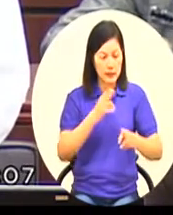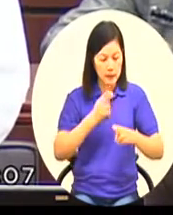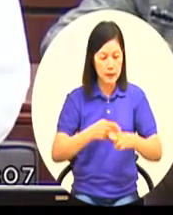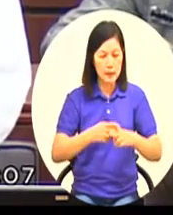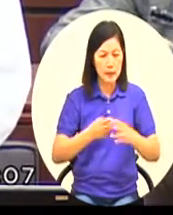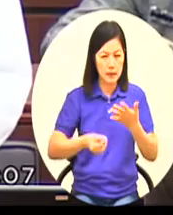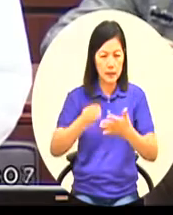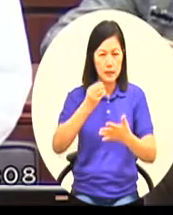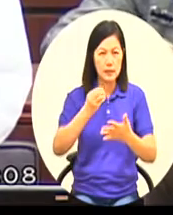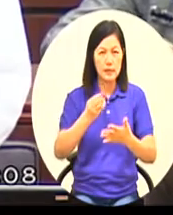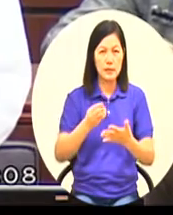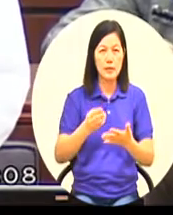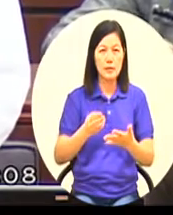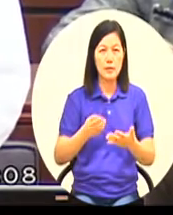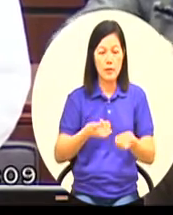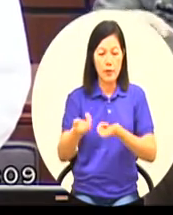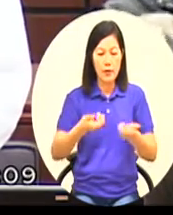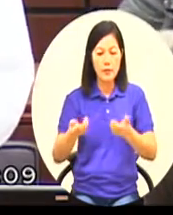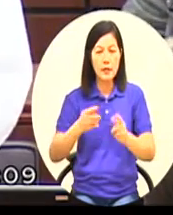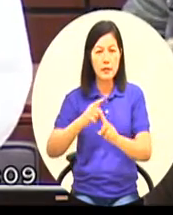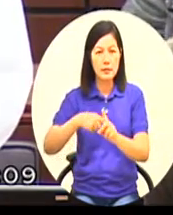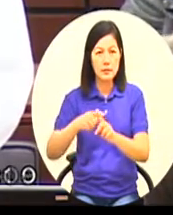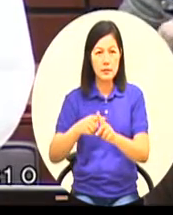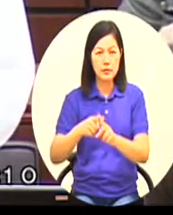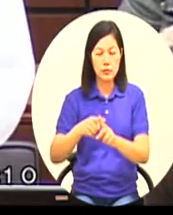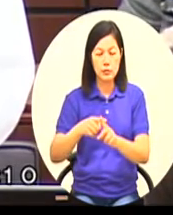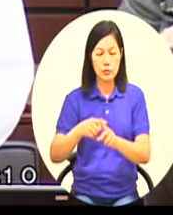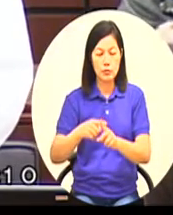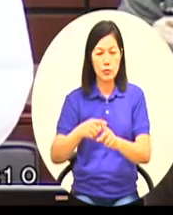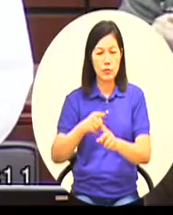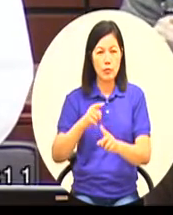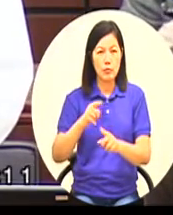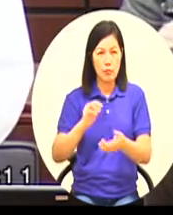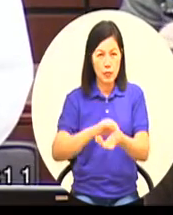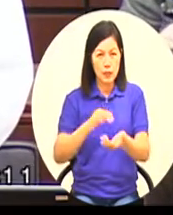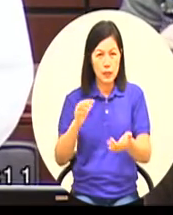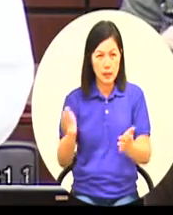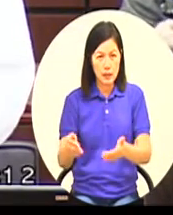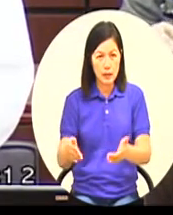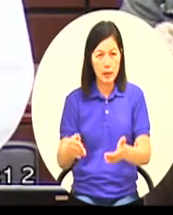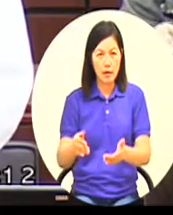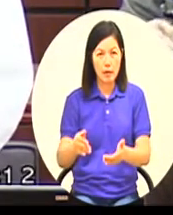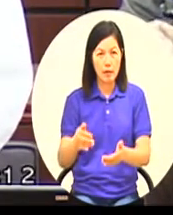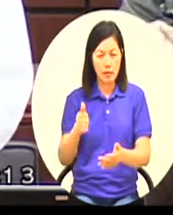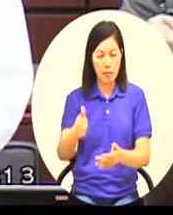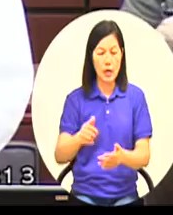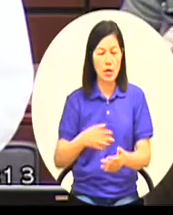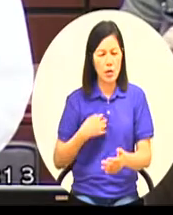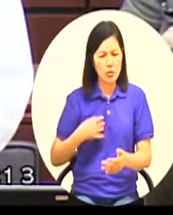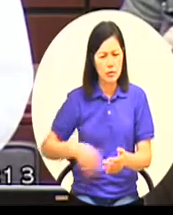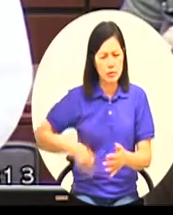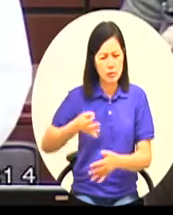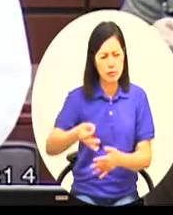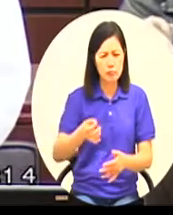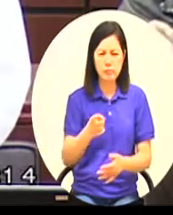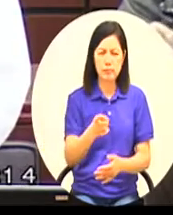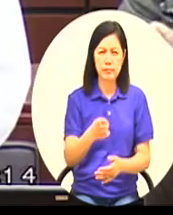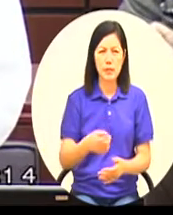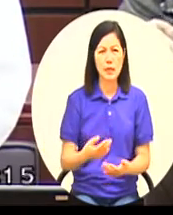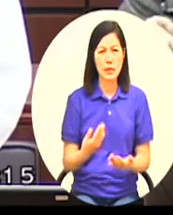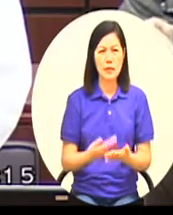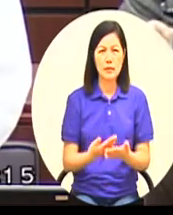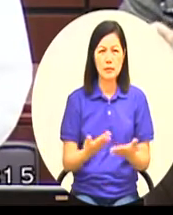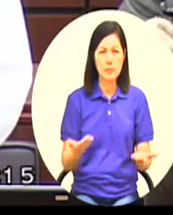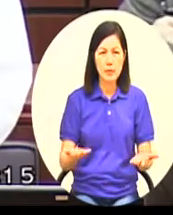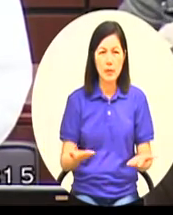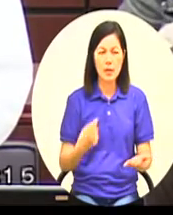医疗的一个最重要的基础。如果我今天只是因为我付不起那个钱，所以我到我比较